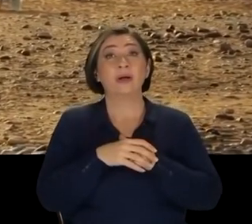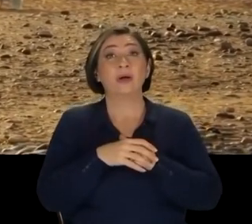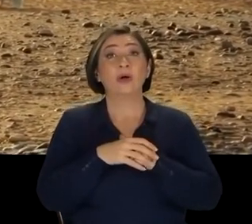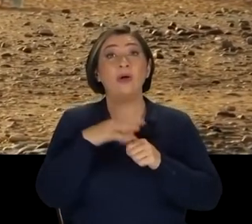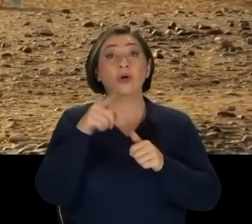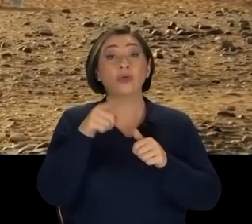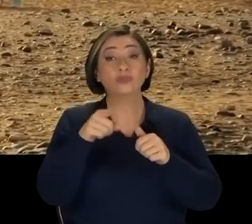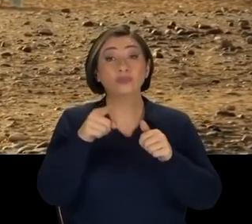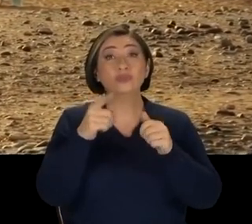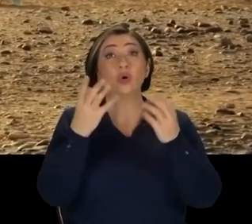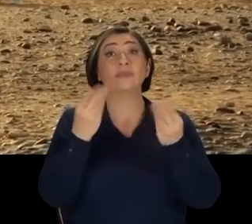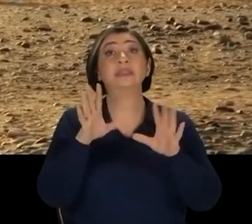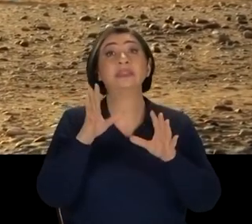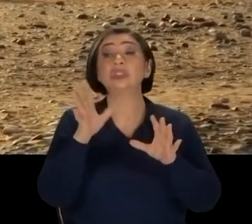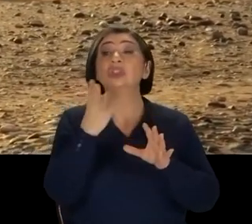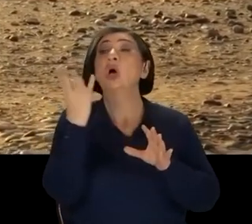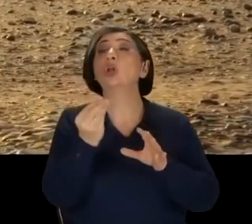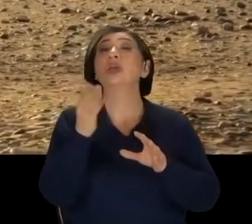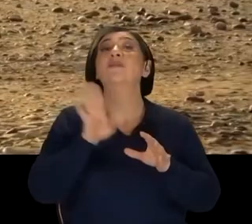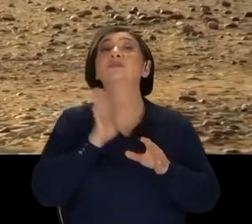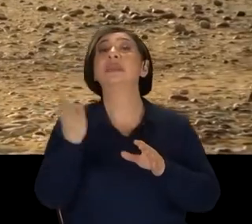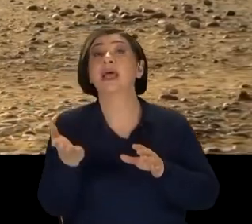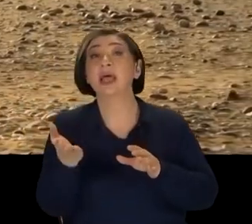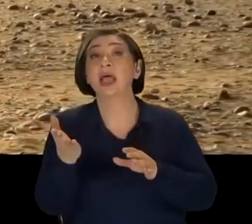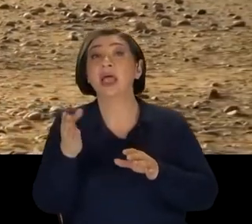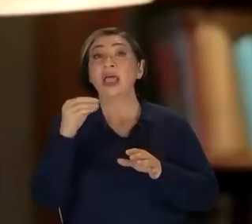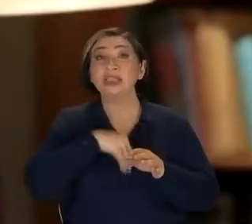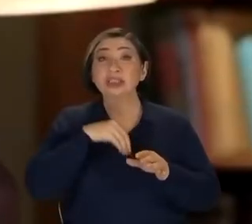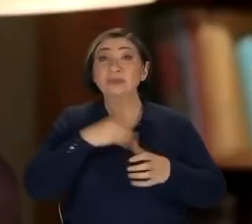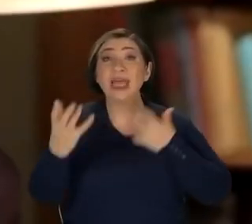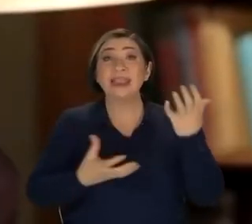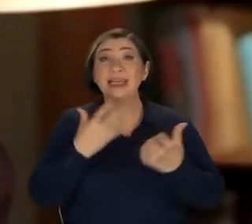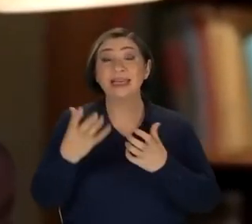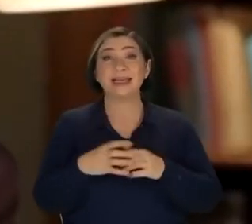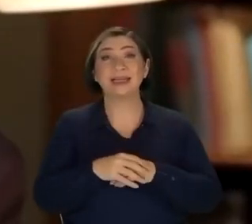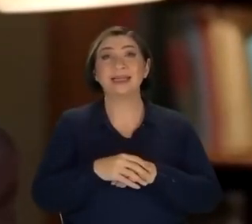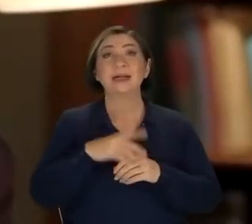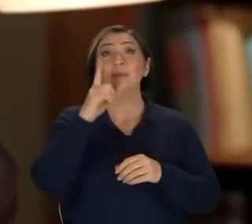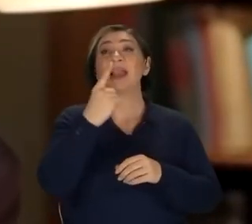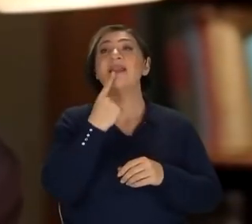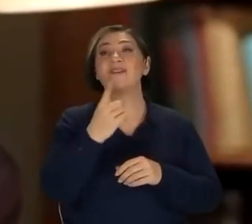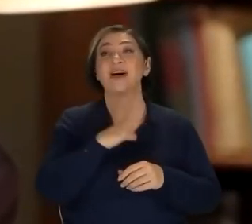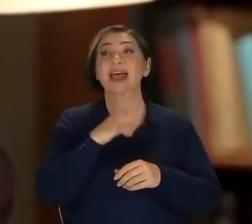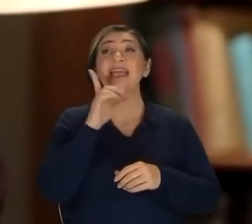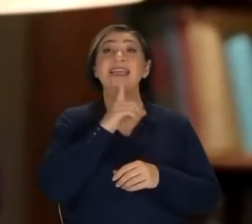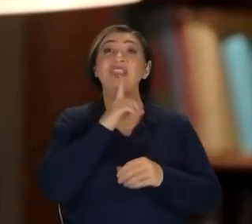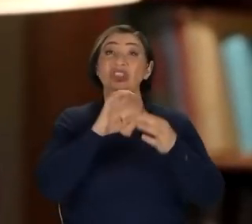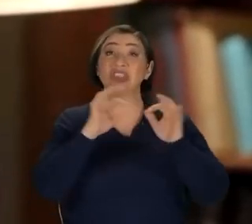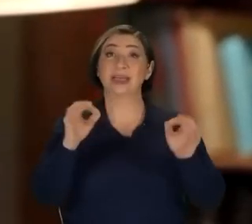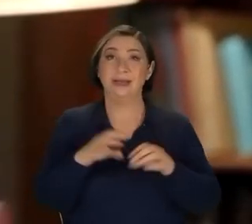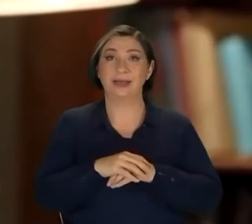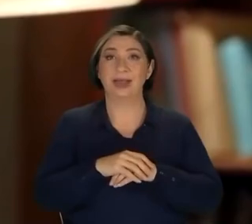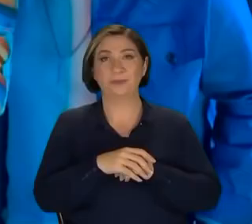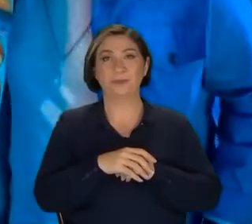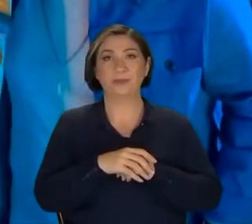Buzağı gibi soyunmuşsun. Ne oldu yavrum seni? İçin mi yandı? Don Johnson'ın bir lafı var. İngilizce ama. Hayat